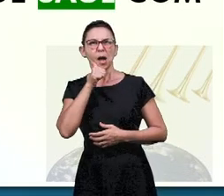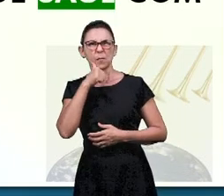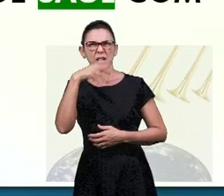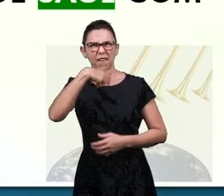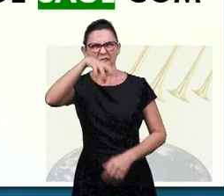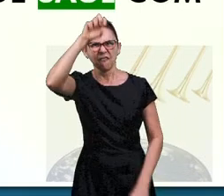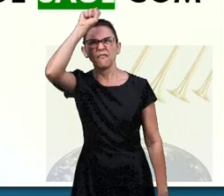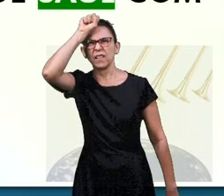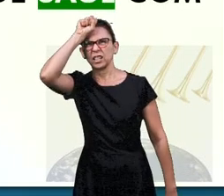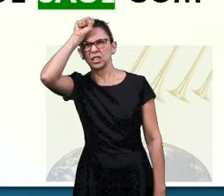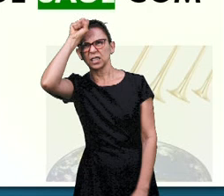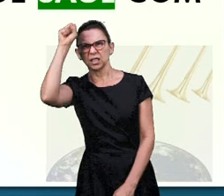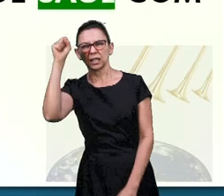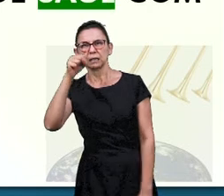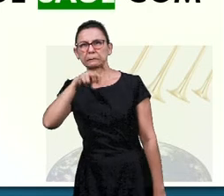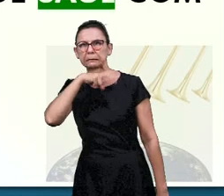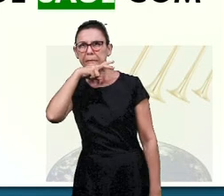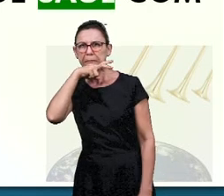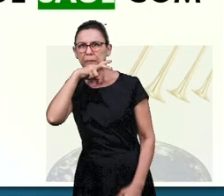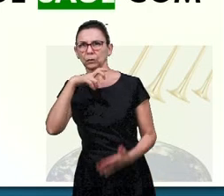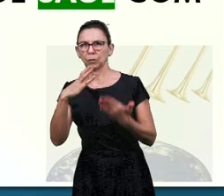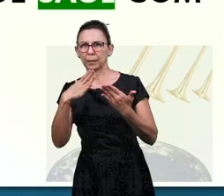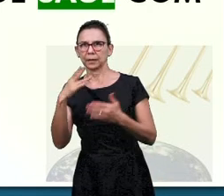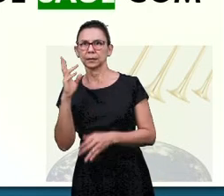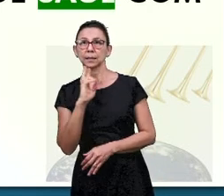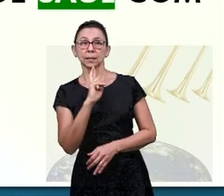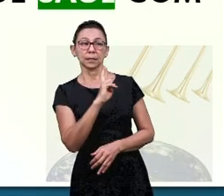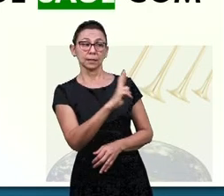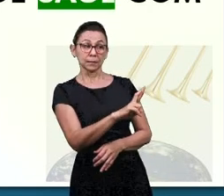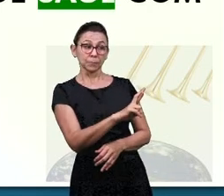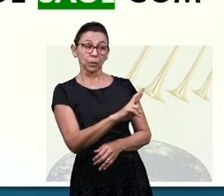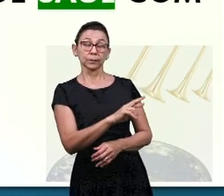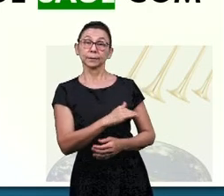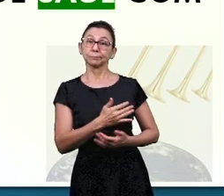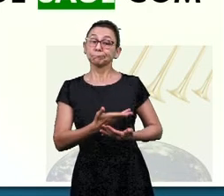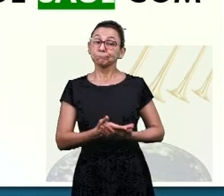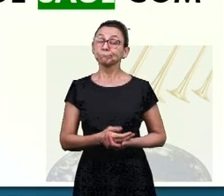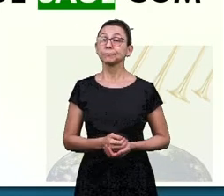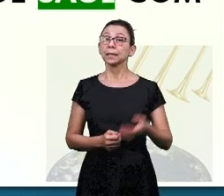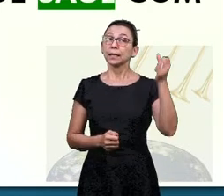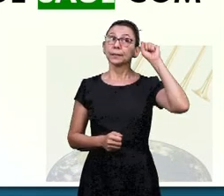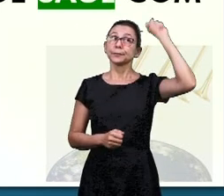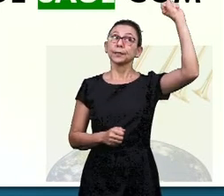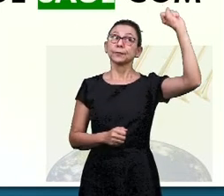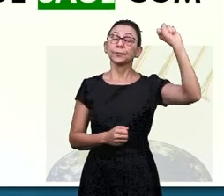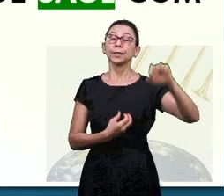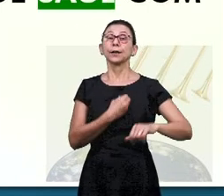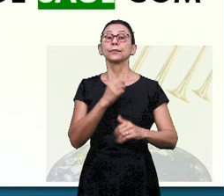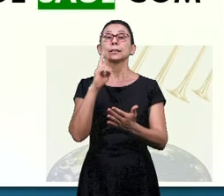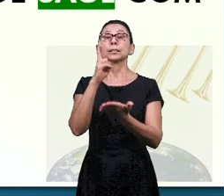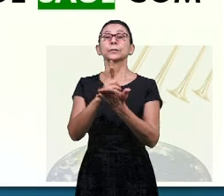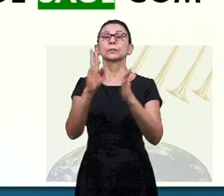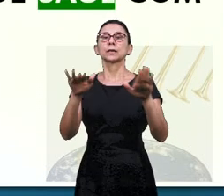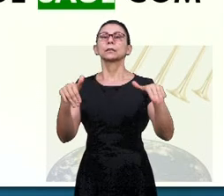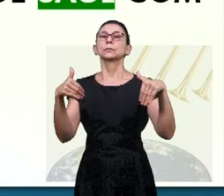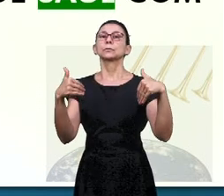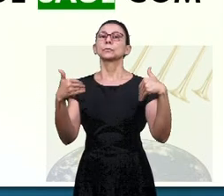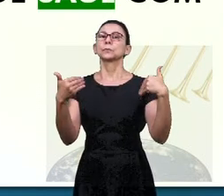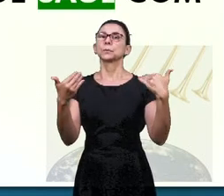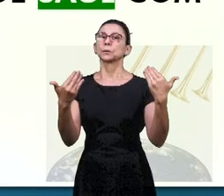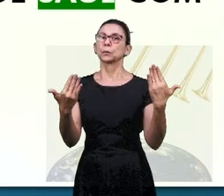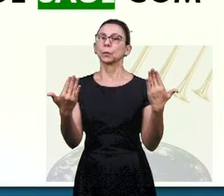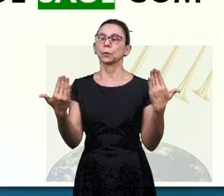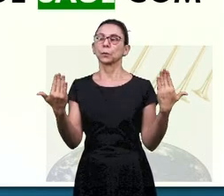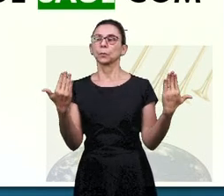qui est la pythonise, et les résultats dans la vie de Saül. Faites une comparaison entre